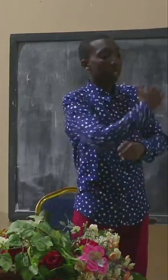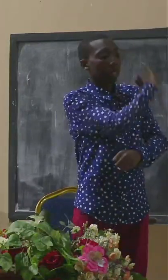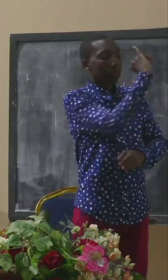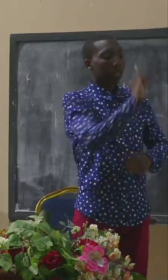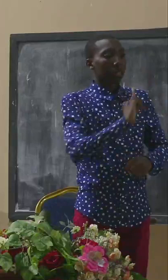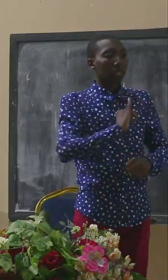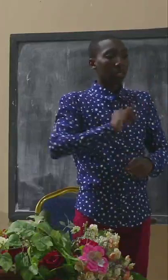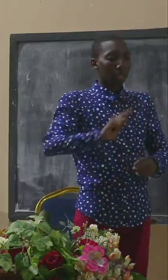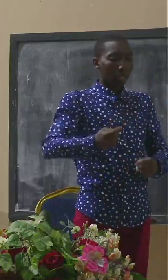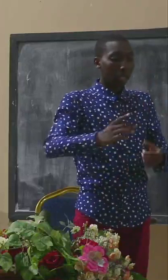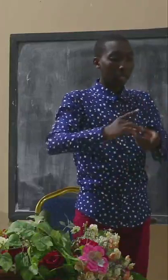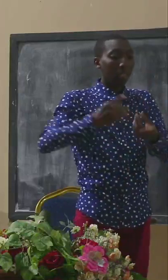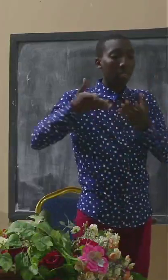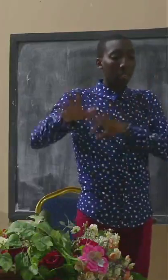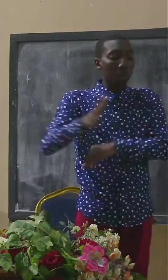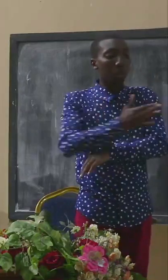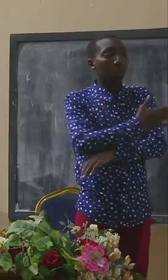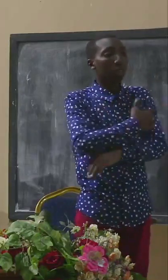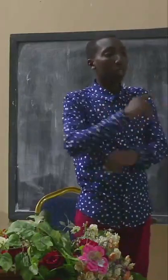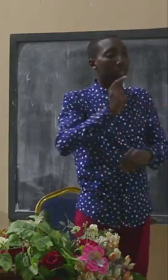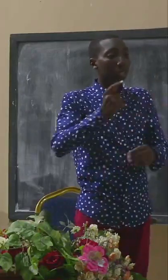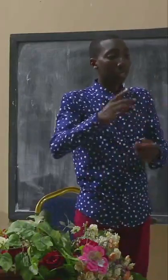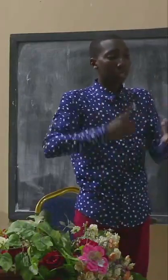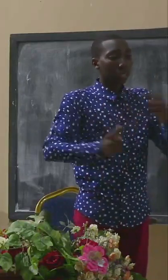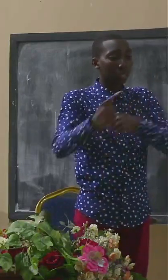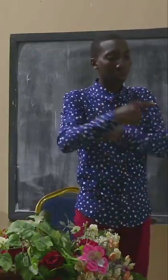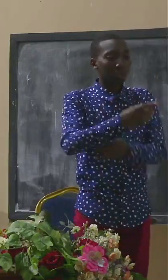du séjour de mort.